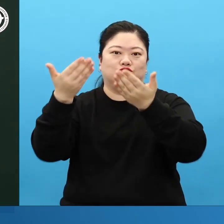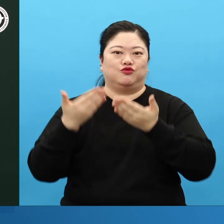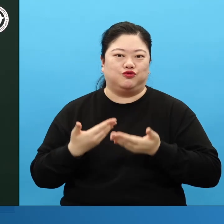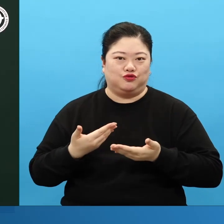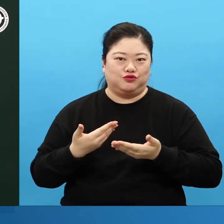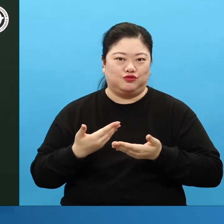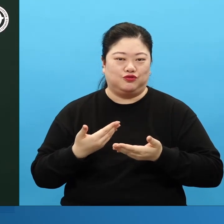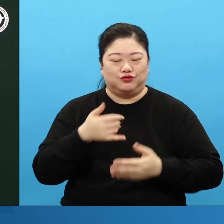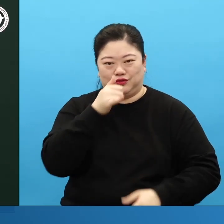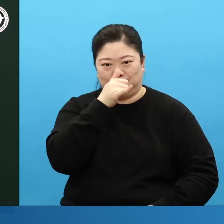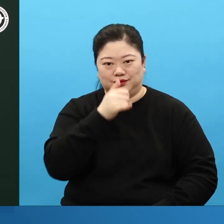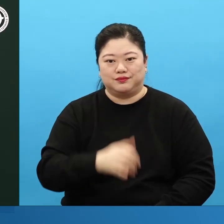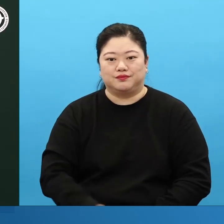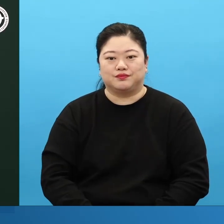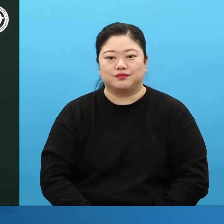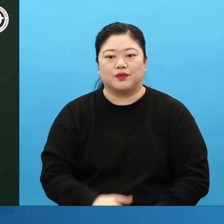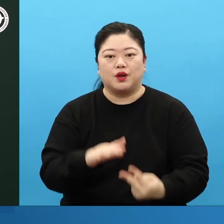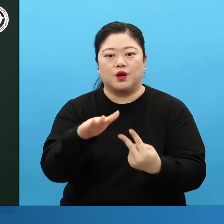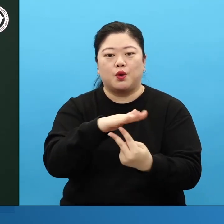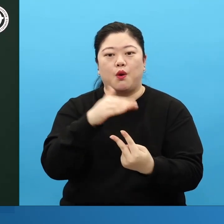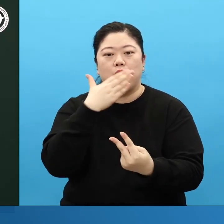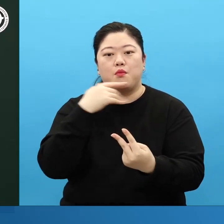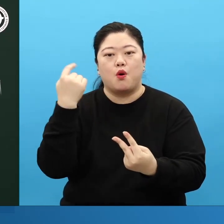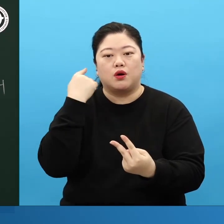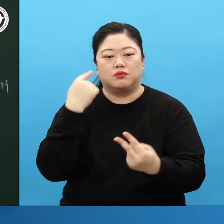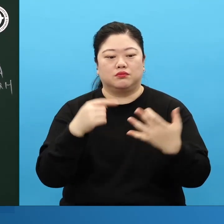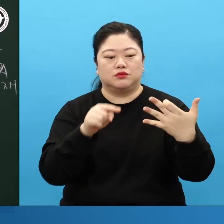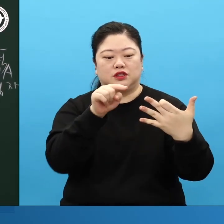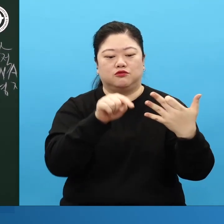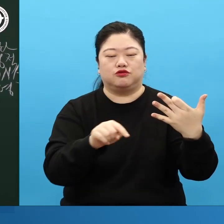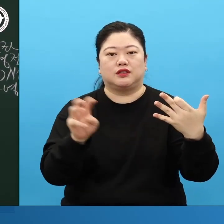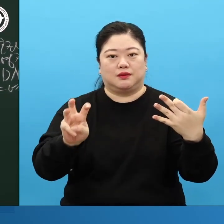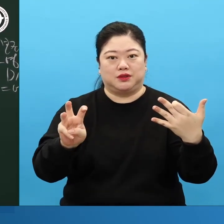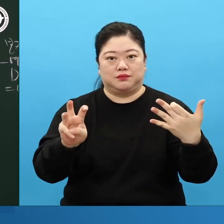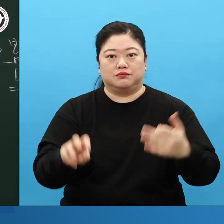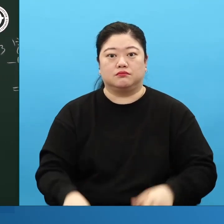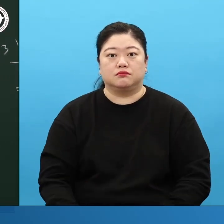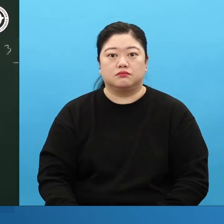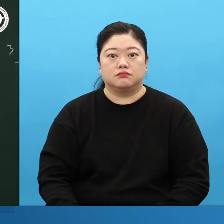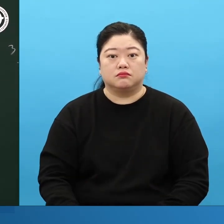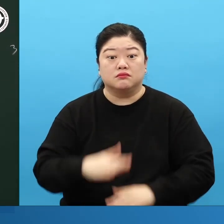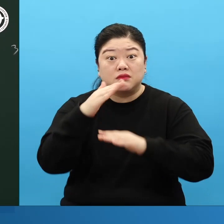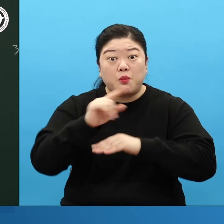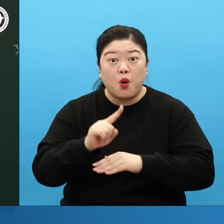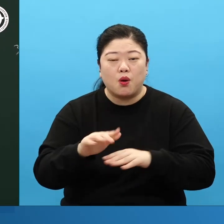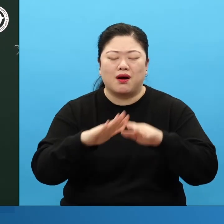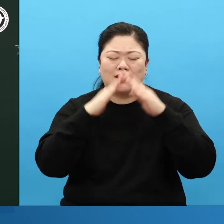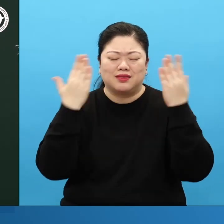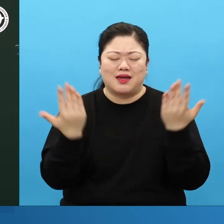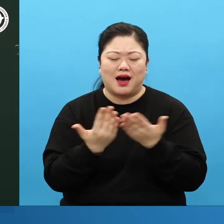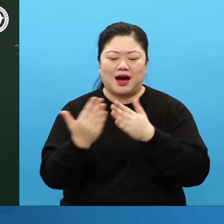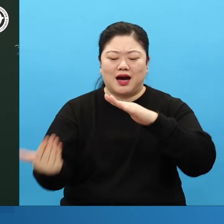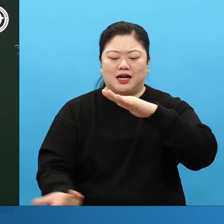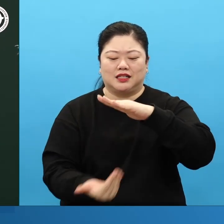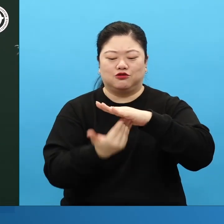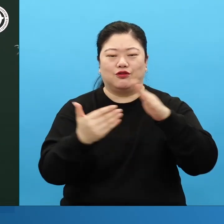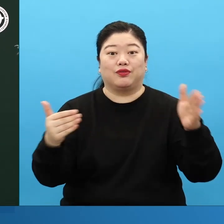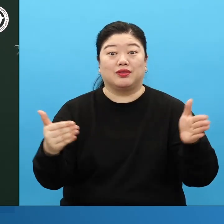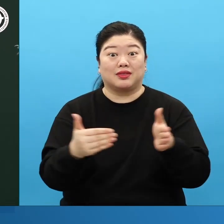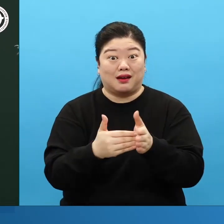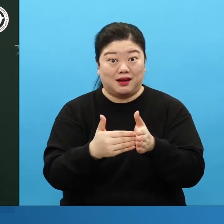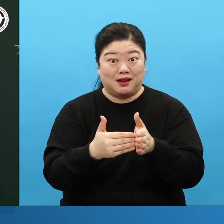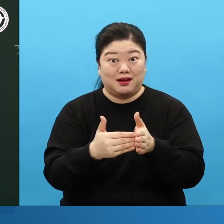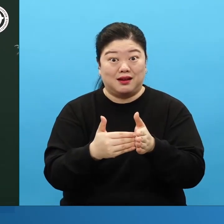Desde este momento aparecerá, Juan 19:30. 그리스도께서 모든 걸 끝내고 위에서 내리는 하나님의 능력으로